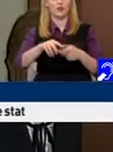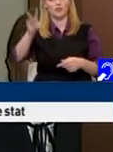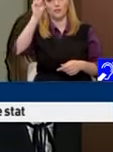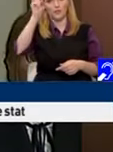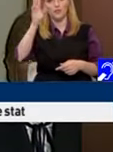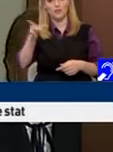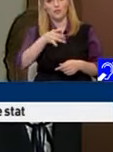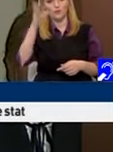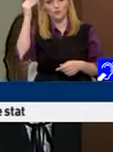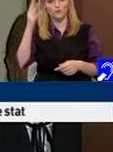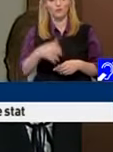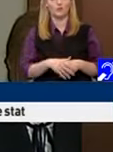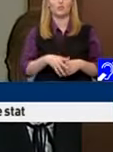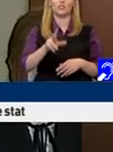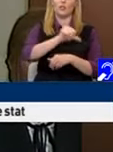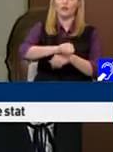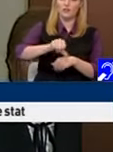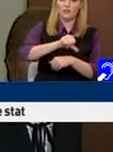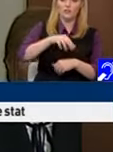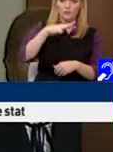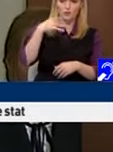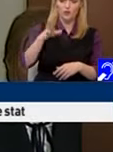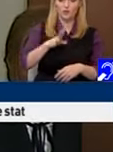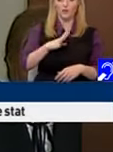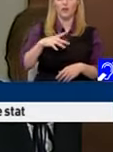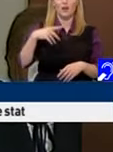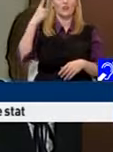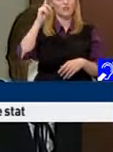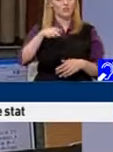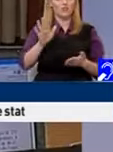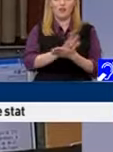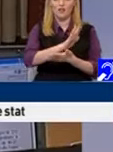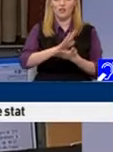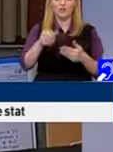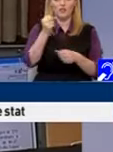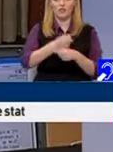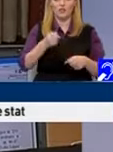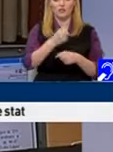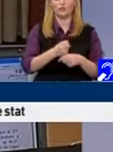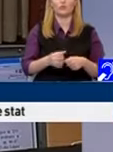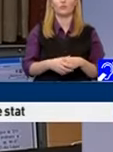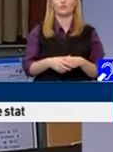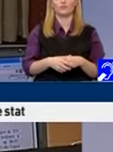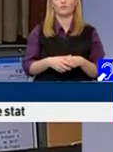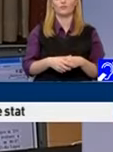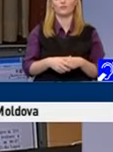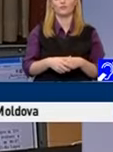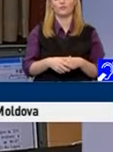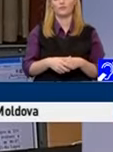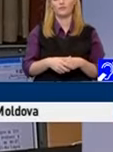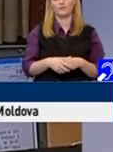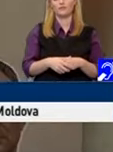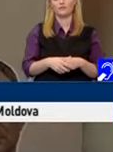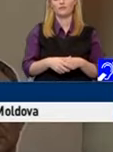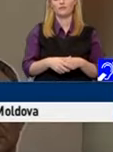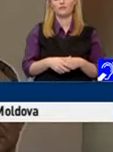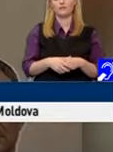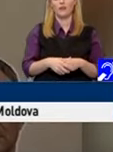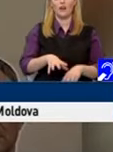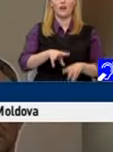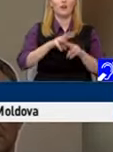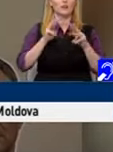Republicii Moldova peste hotarele țării. Dispun de toate calitățile pentru a exercita aceste mandate.